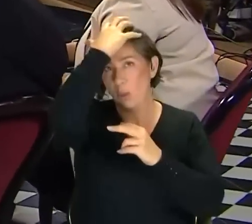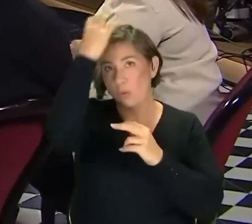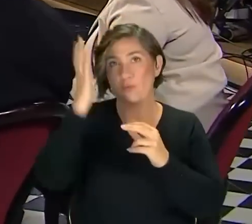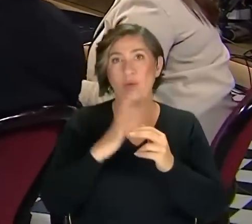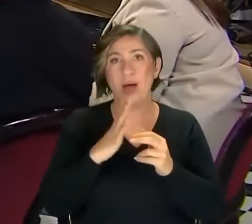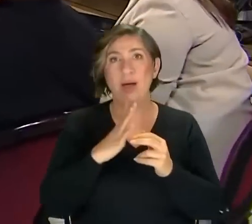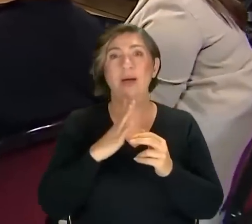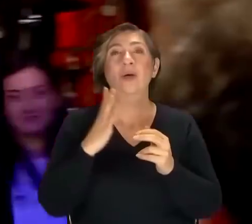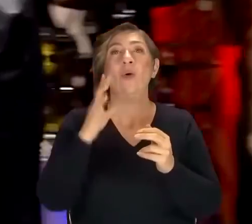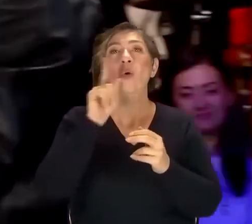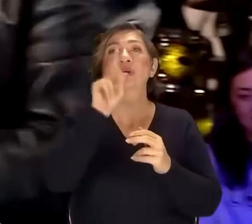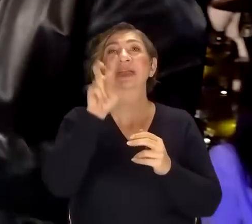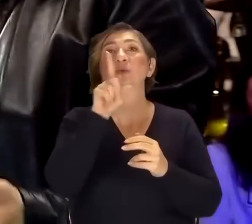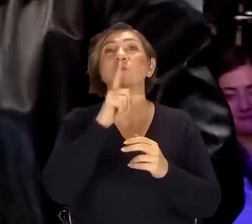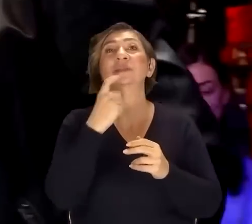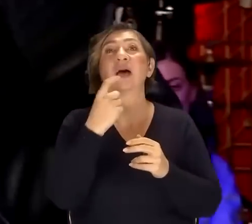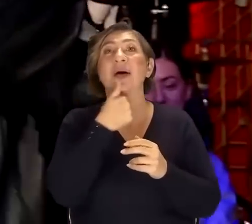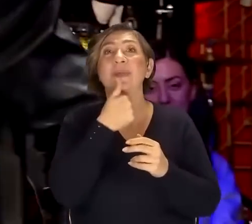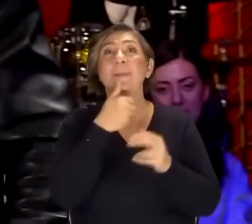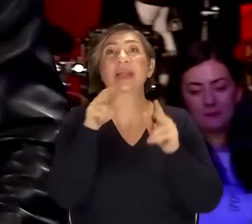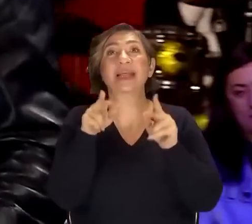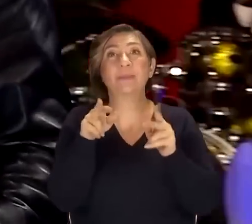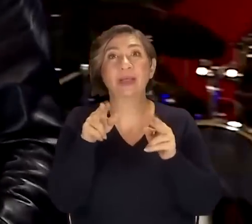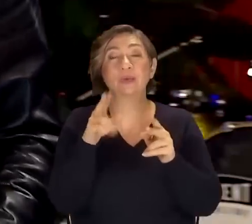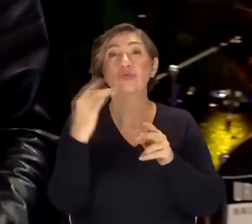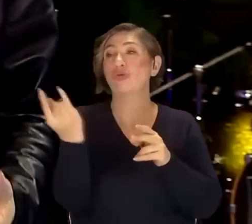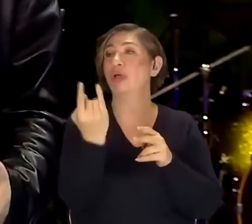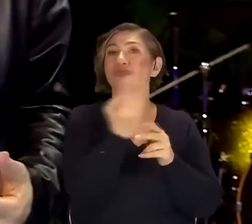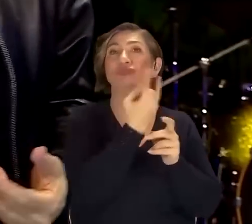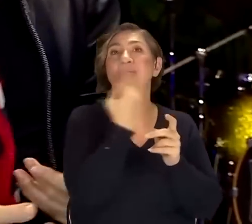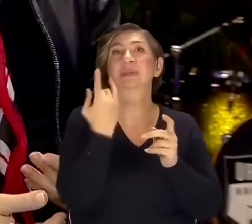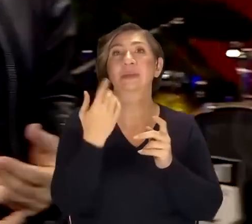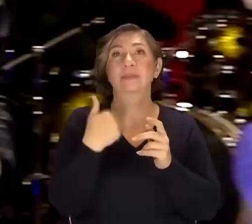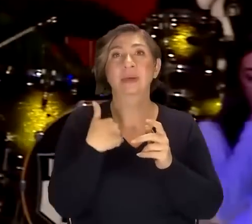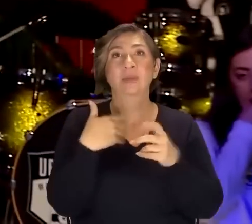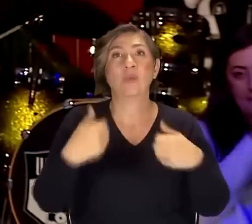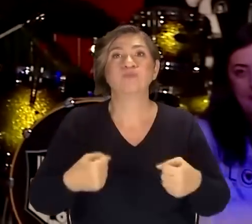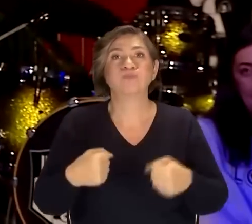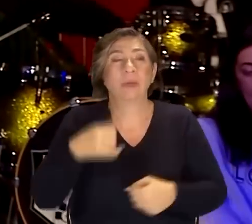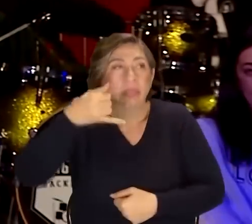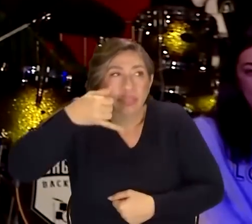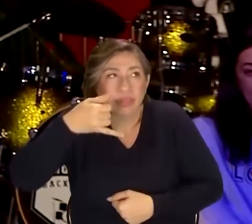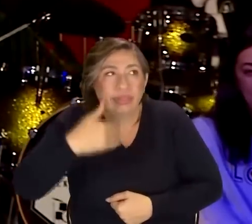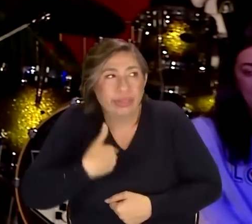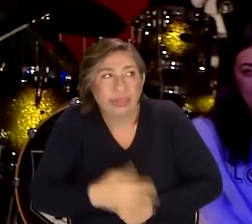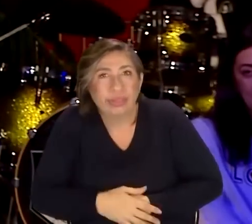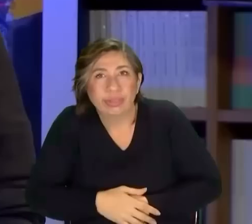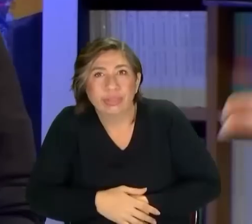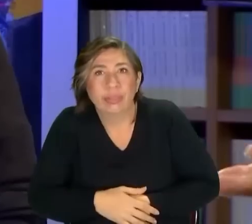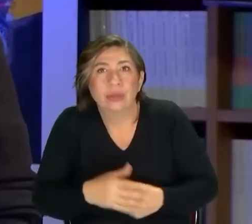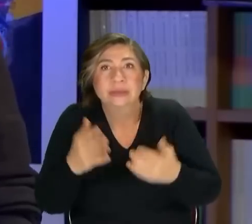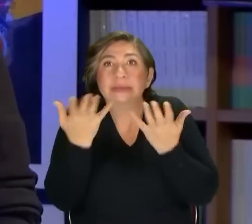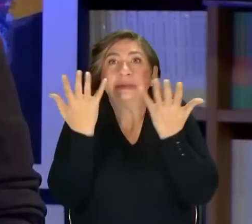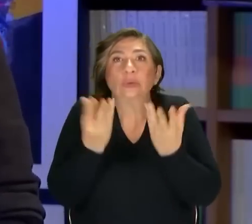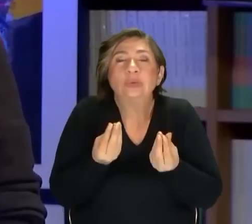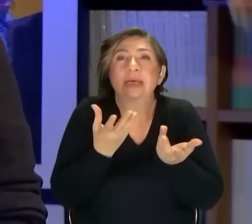filan takacağız. Böyle 18. yüzyıl adamları filan gibi dolaşacağız. Ben böyle kilolu bir bücürüm yani. Anlatabildim mi?